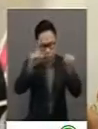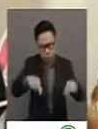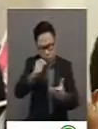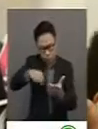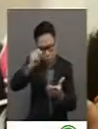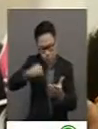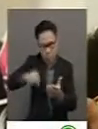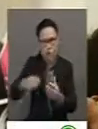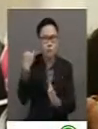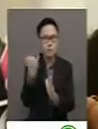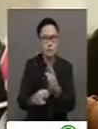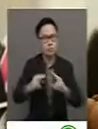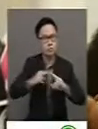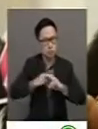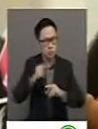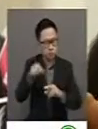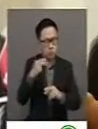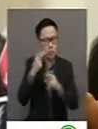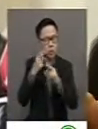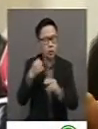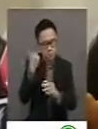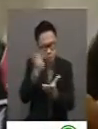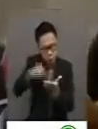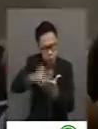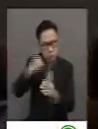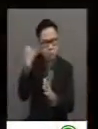ฟ้องร้องต่อศาลนะครับเพื่อที่จะขอความยุติธรรมนะฮะ